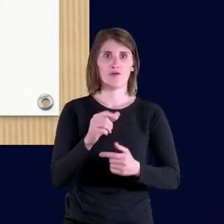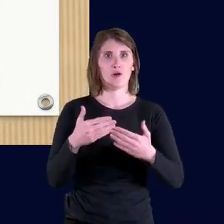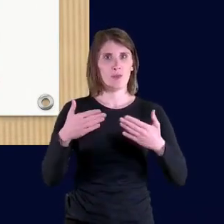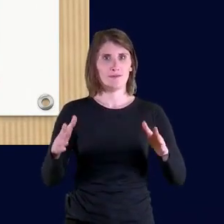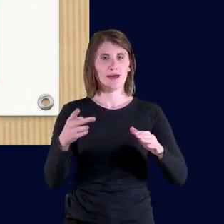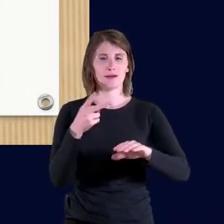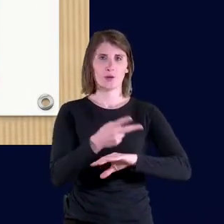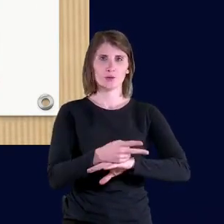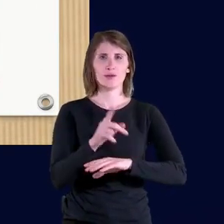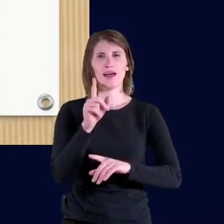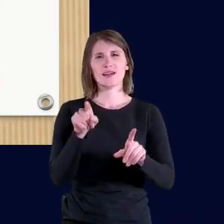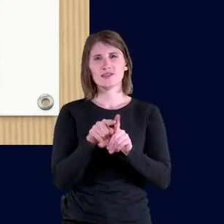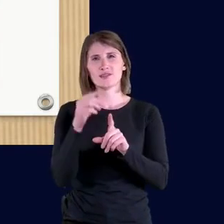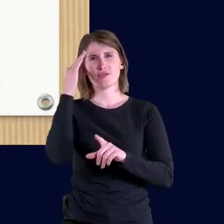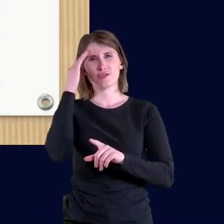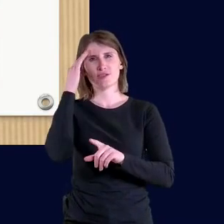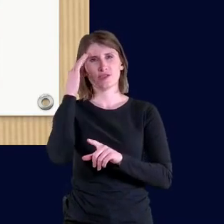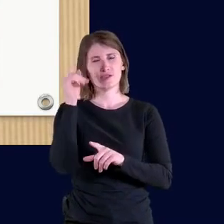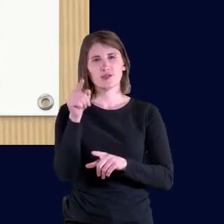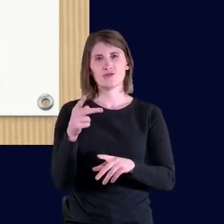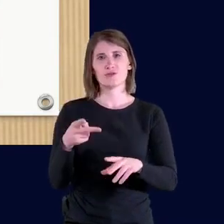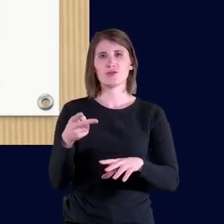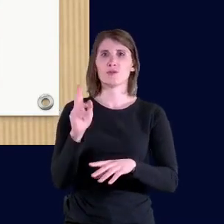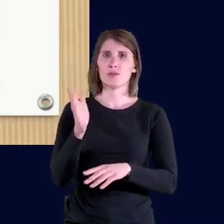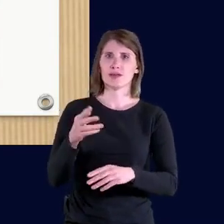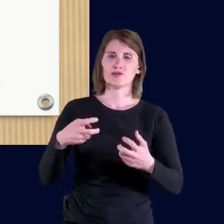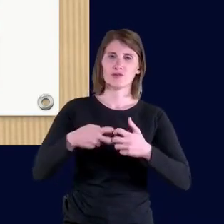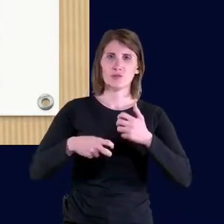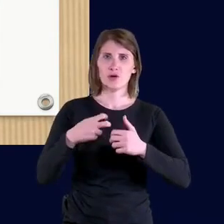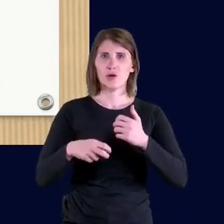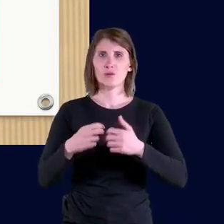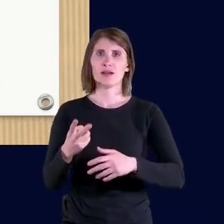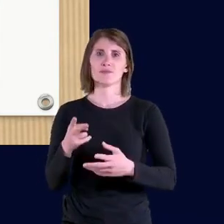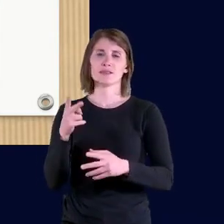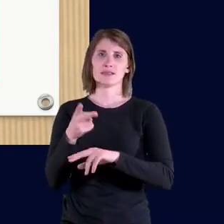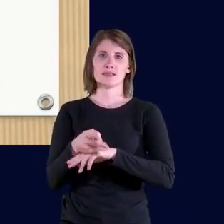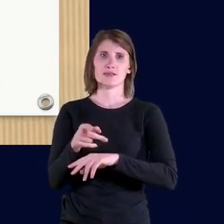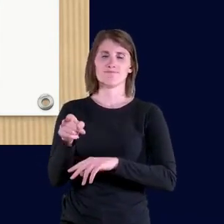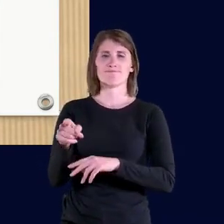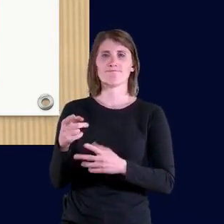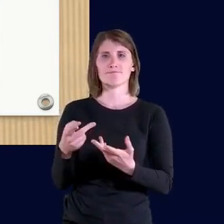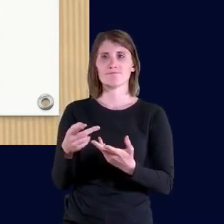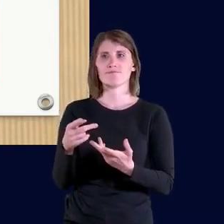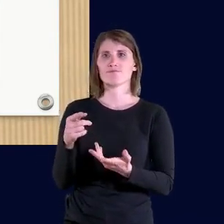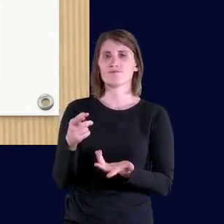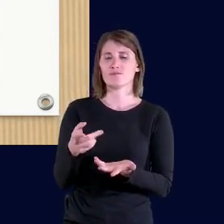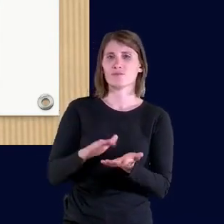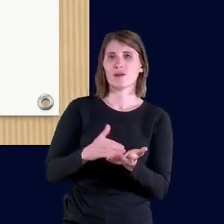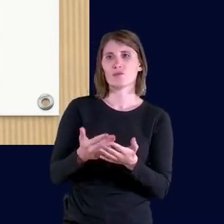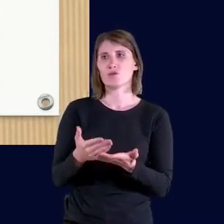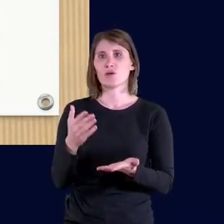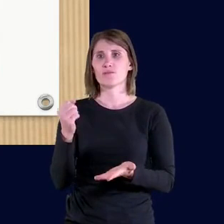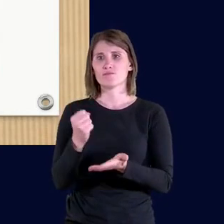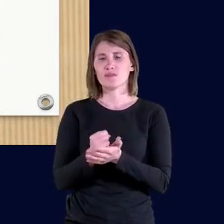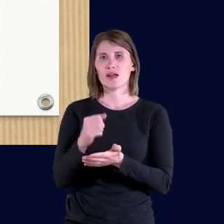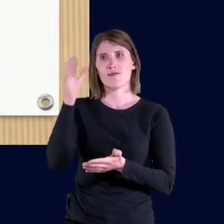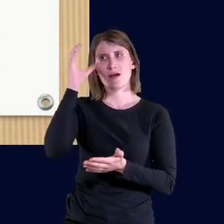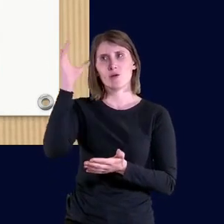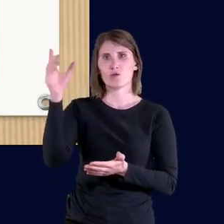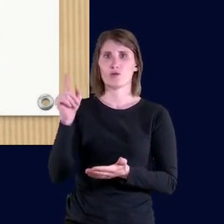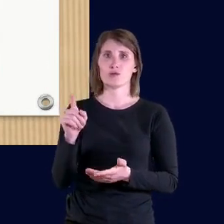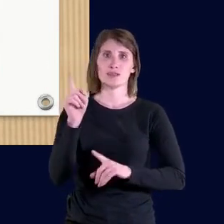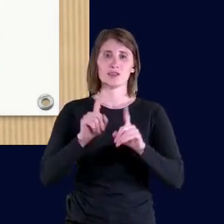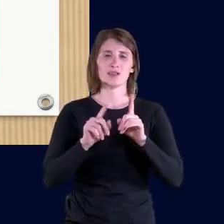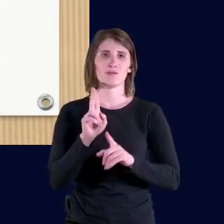strony wiedzieliśmy że będzie problem z dostępem do sieci i tutaj bardzo ważny aspekt praw autorskich Jak wrócisz z tymi te kompetencje cyfrowe